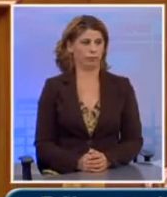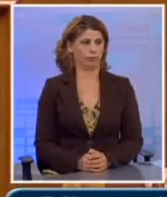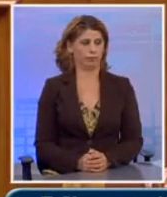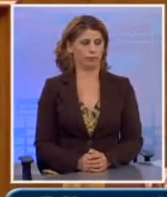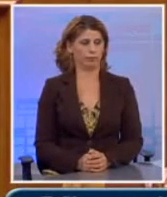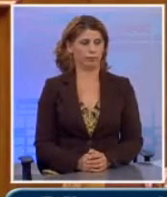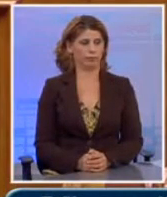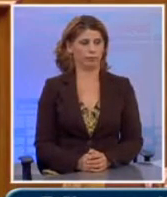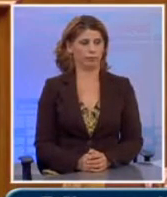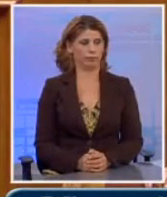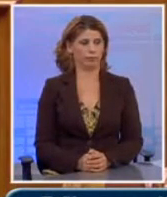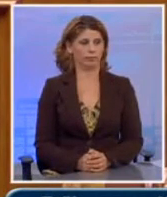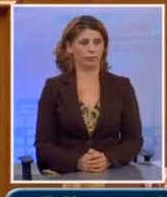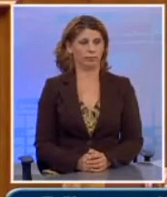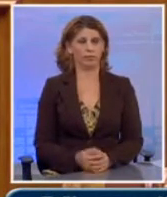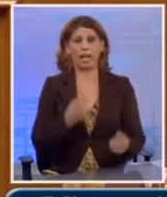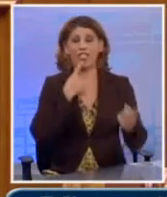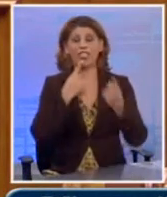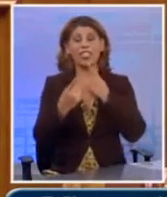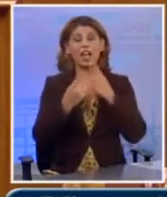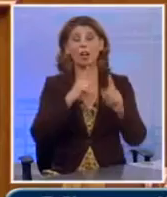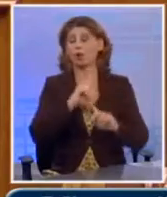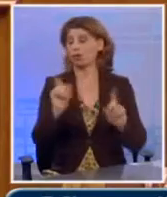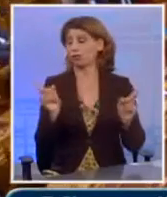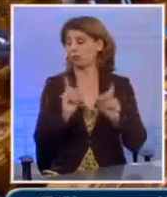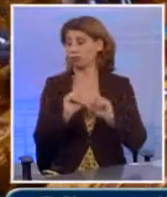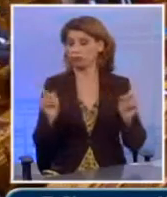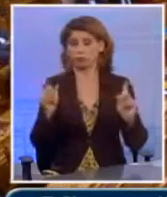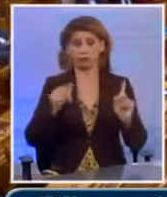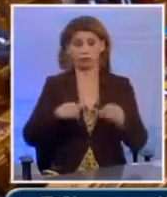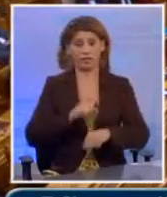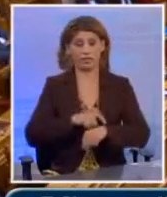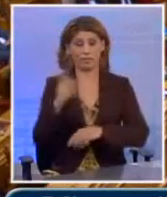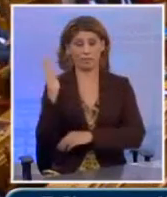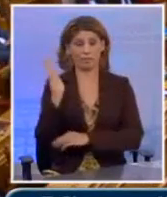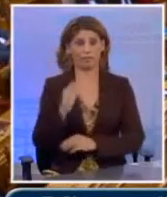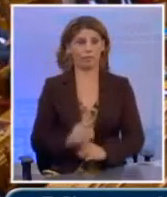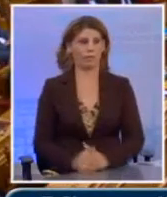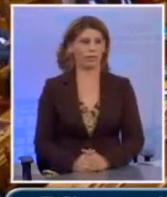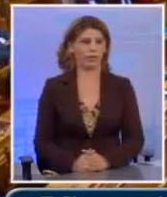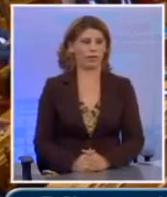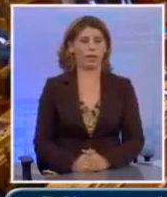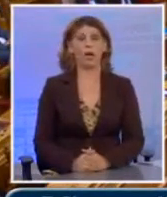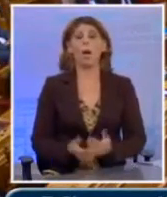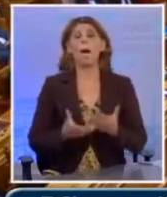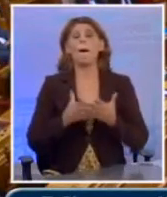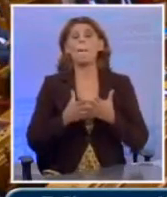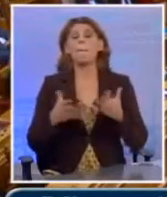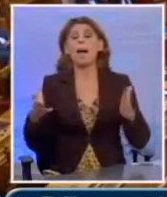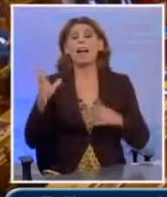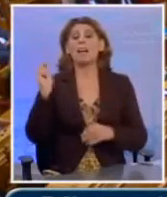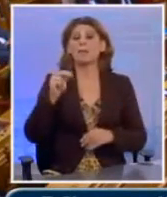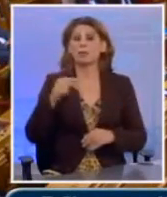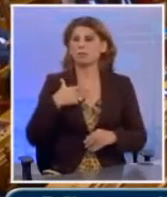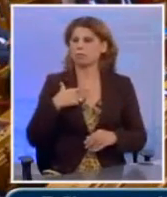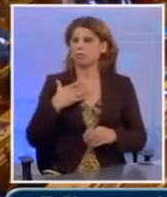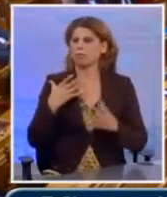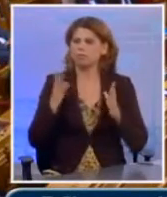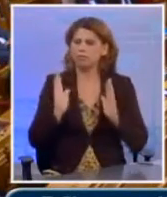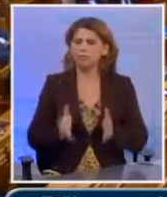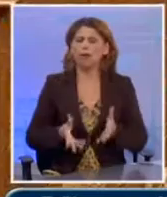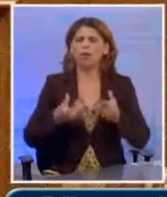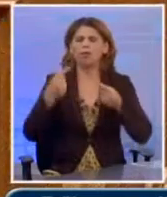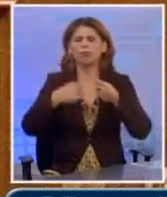Παρακαλώ. Δεν κάνουμε διάλογο. Επίσης, την ώρα της αγόρευσης. Σπέκουλα. Έγινε πολύ μεγάλη σπέκουλα. Σταματώ, μπορώ να πω άπειρα